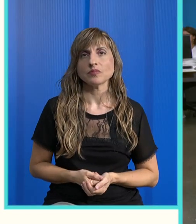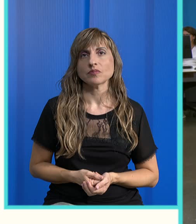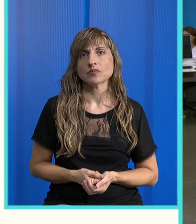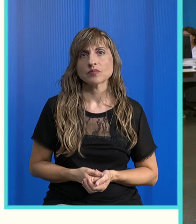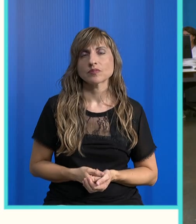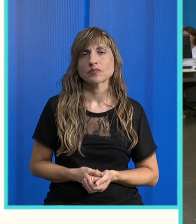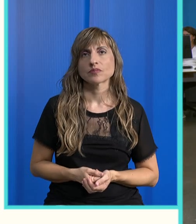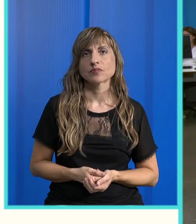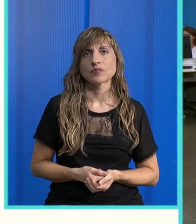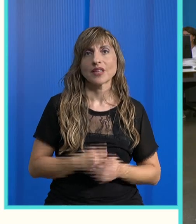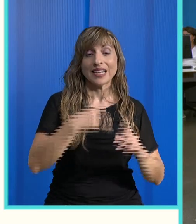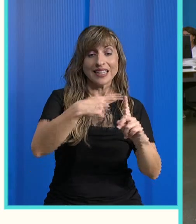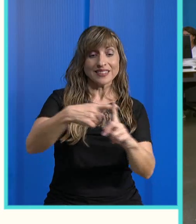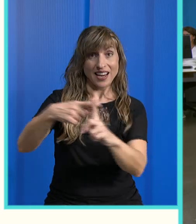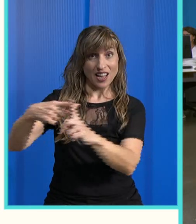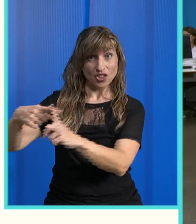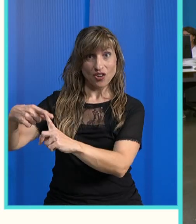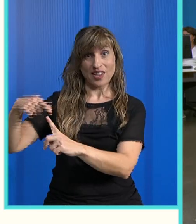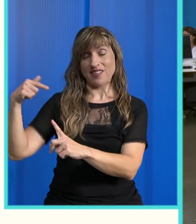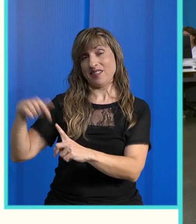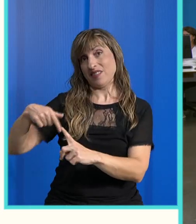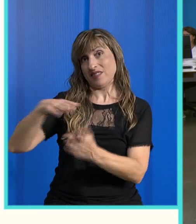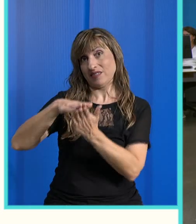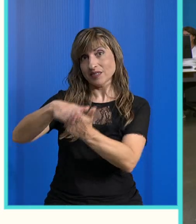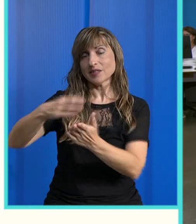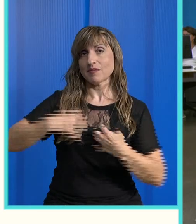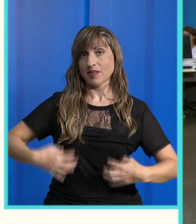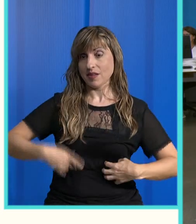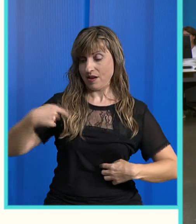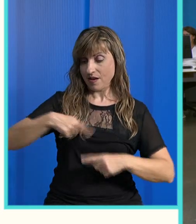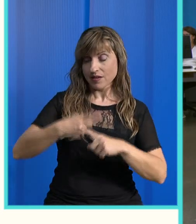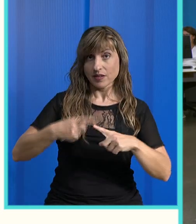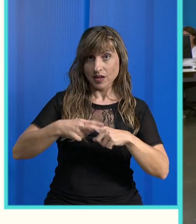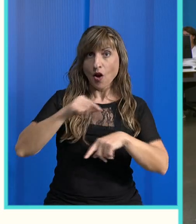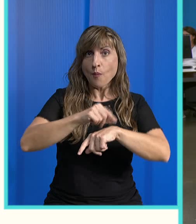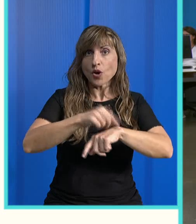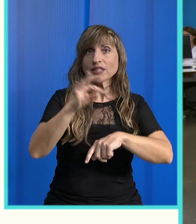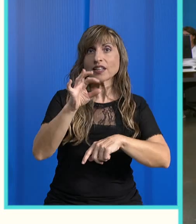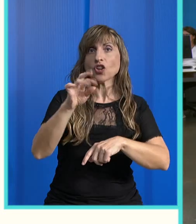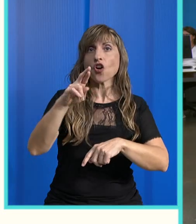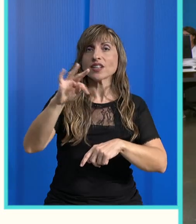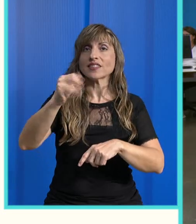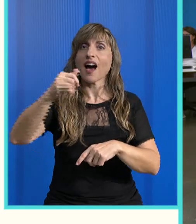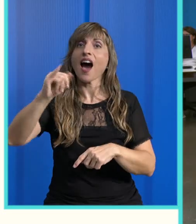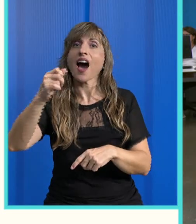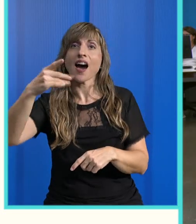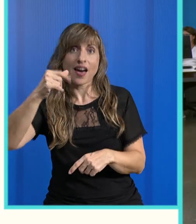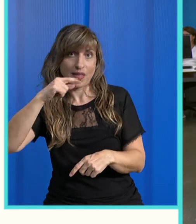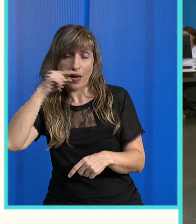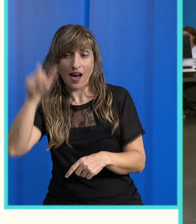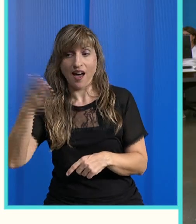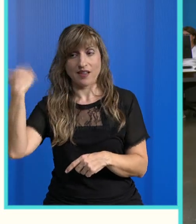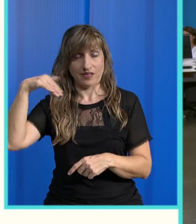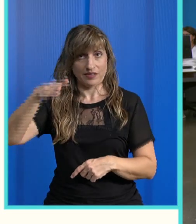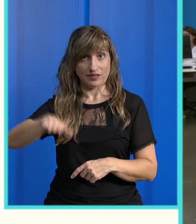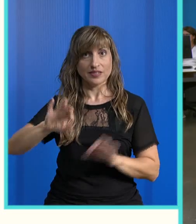El tenatori de Badalona ha acollit aquest migdia el comiat del polític socialista Eduard Tortajada mort ahir. D'entre els assistents